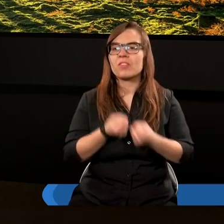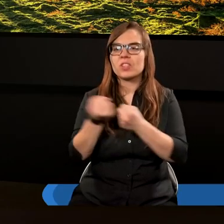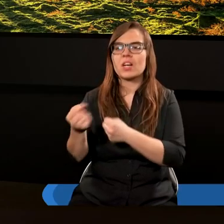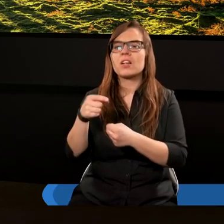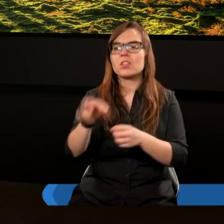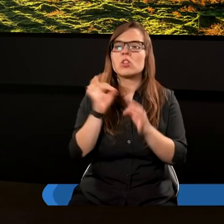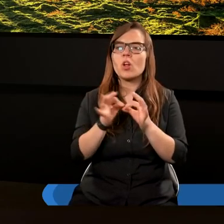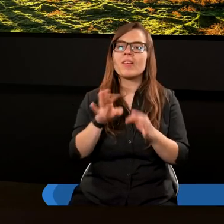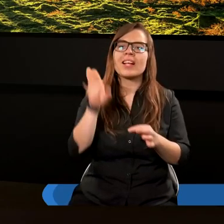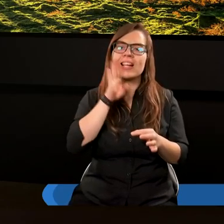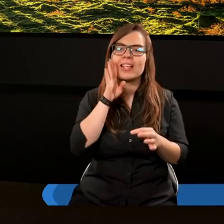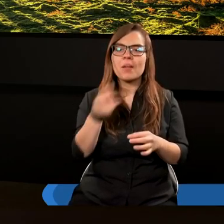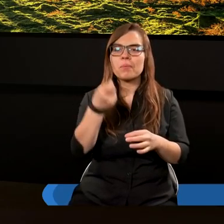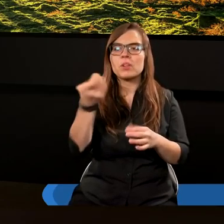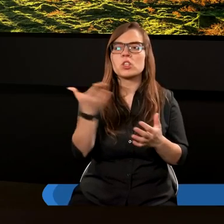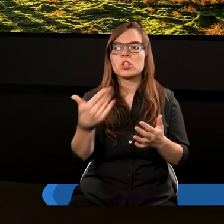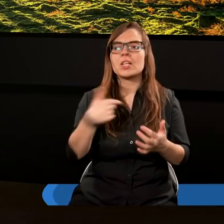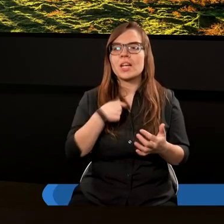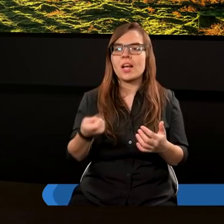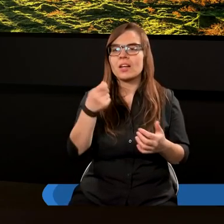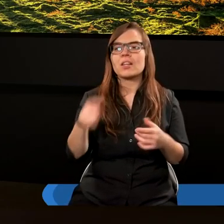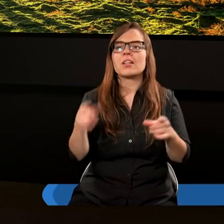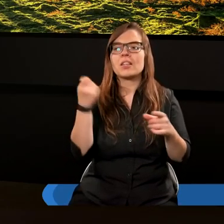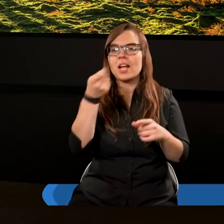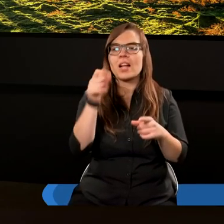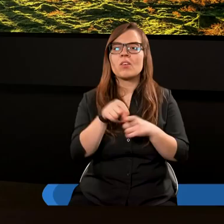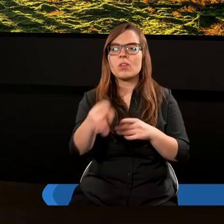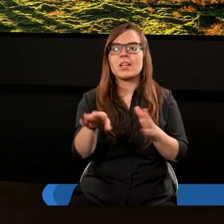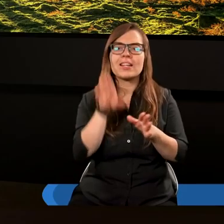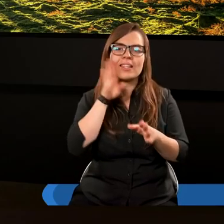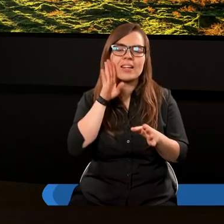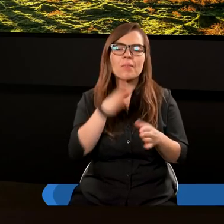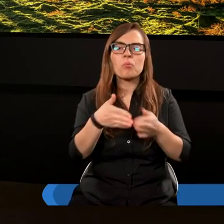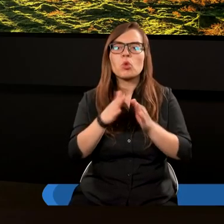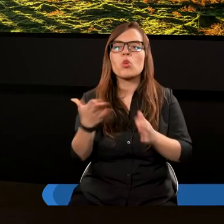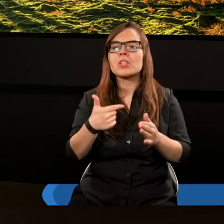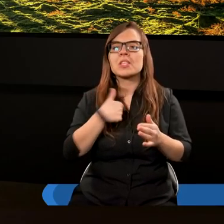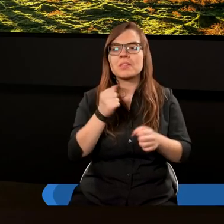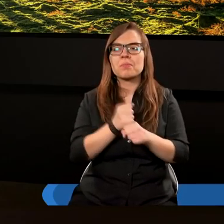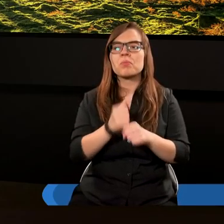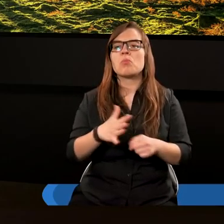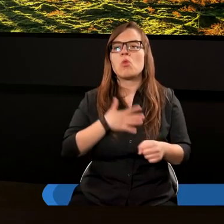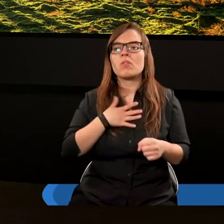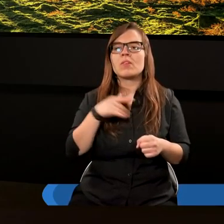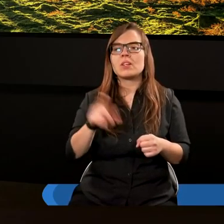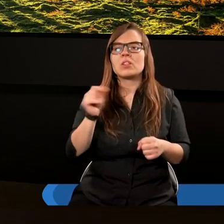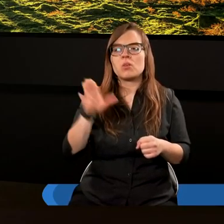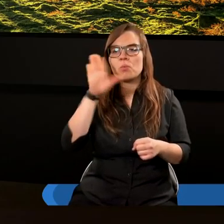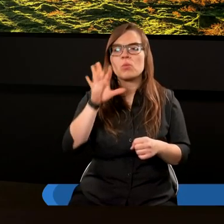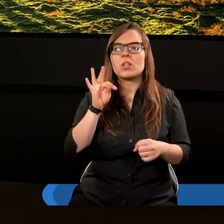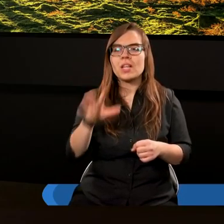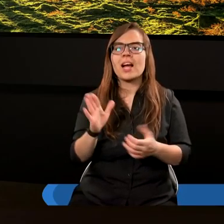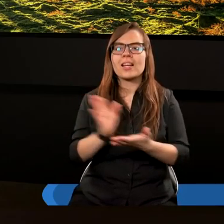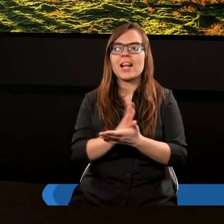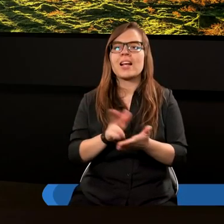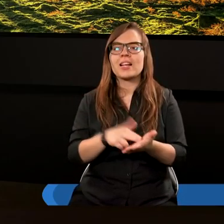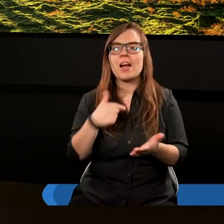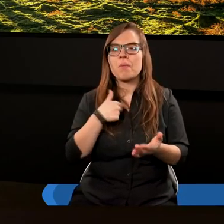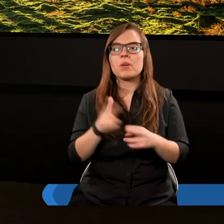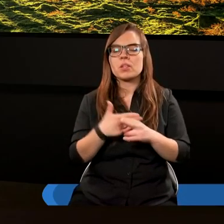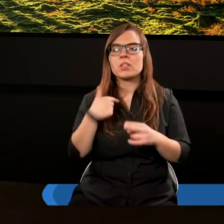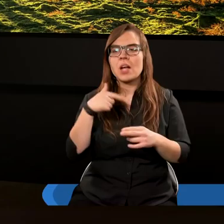dokładnie to samo miejsce, gdzie ja jadę. Jadą do tego schroniska, gdzie ja pracuję. I poczułem wtedy, że naprawdę Bogu zależy na mnie.